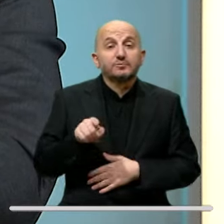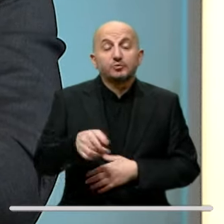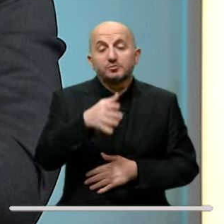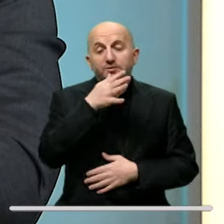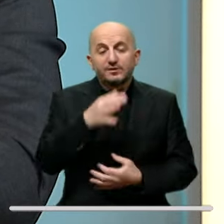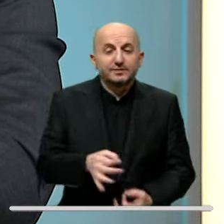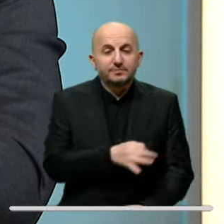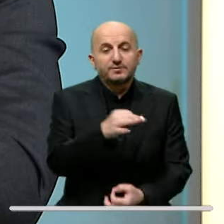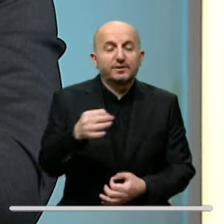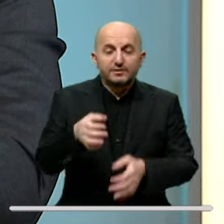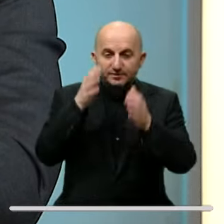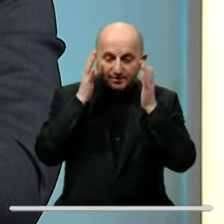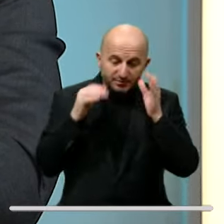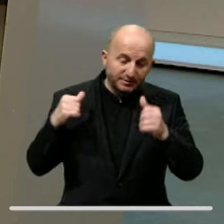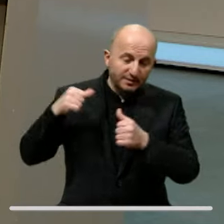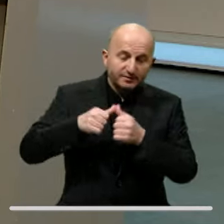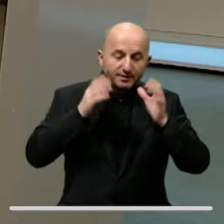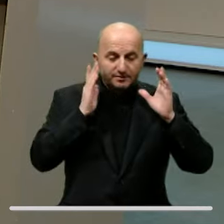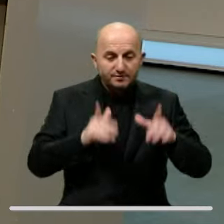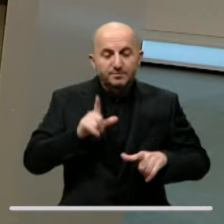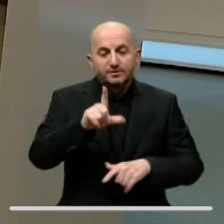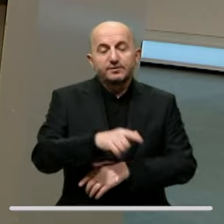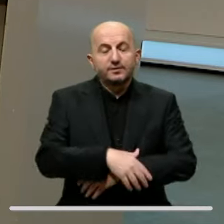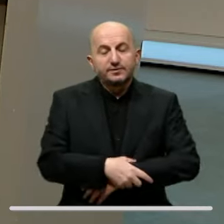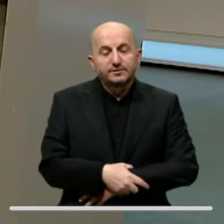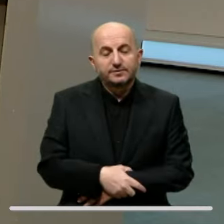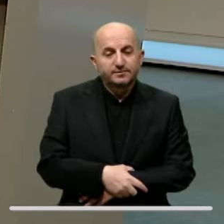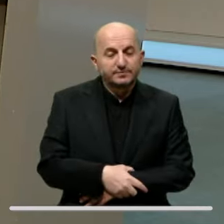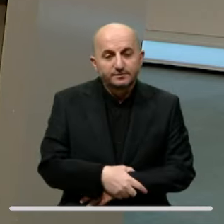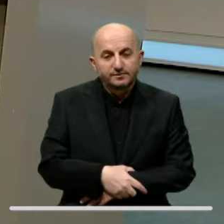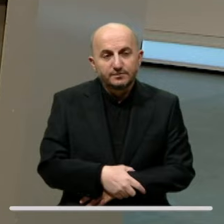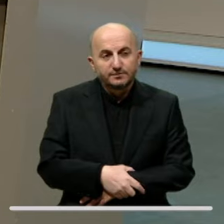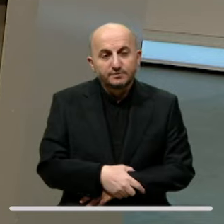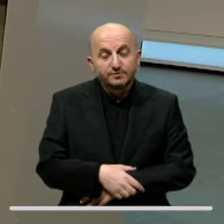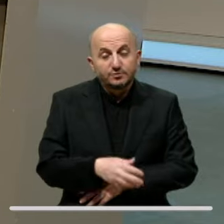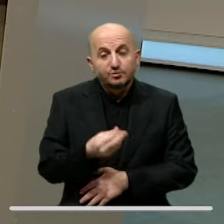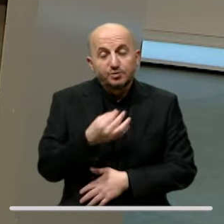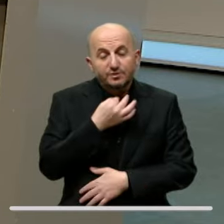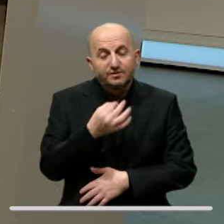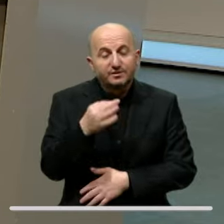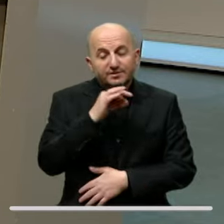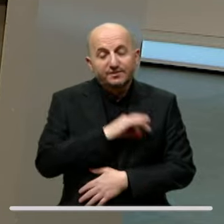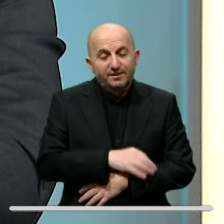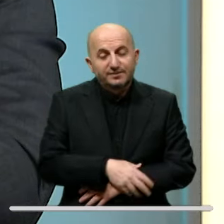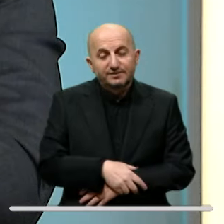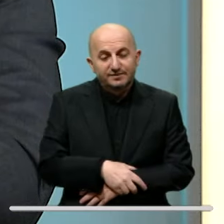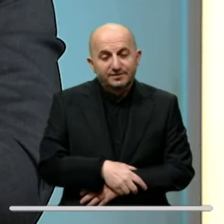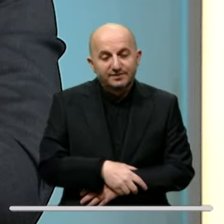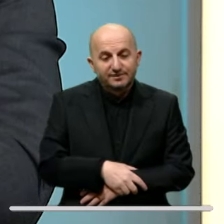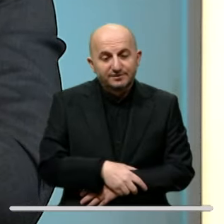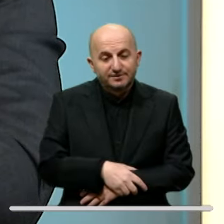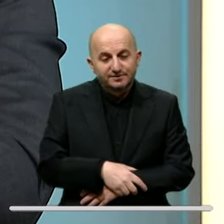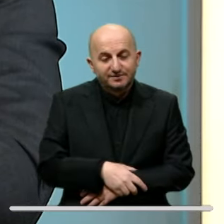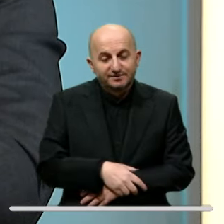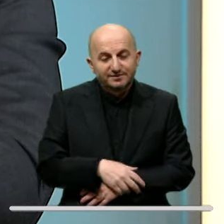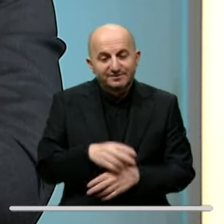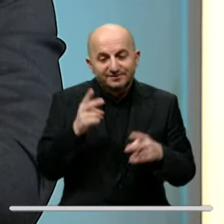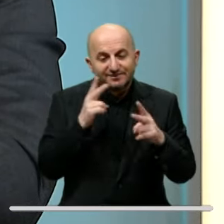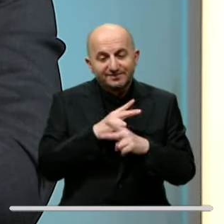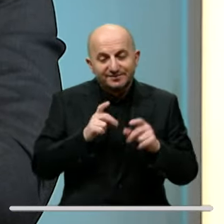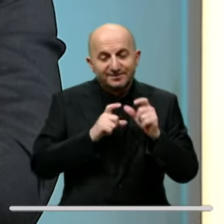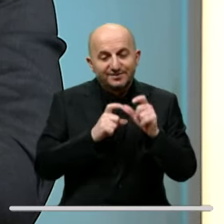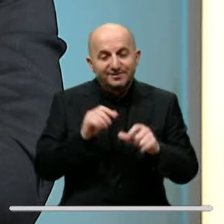bu namazı iade etmeleri gerekir. Eyvallah hocam. Teşekkür ederiz. Çok sağ olun. Müstefit oldum. Bazen böyle güzel, güldürücü